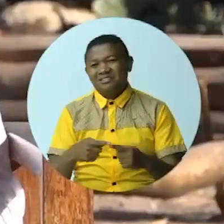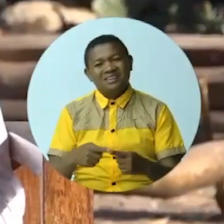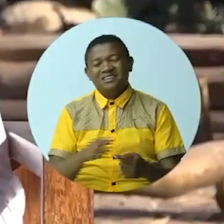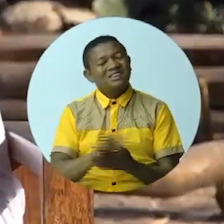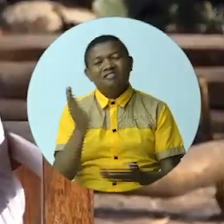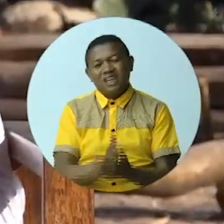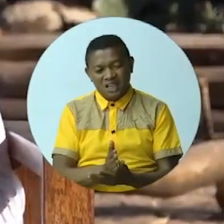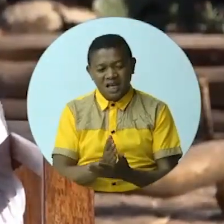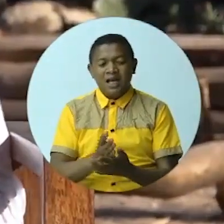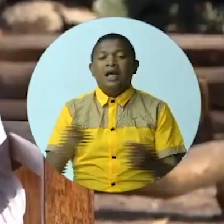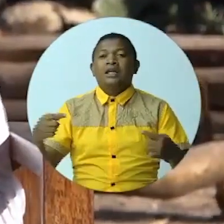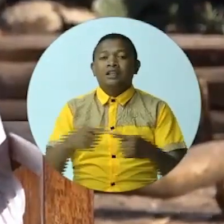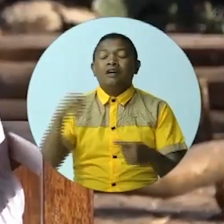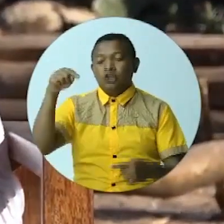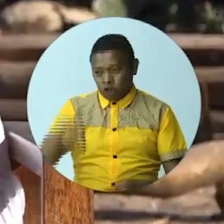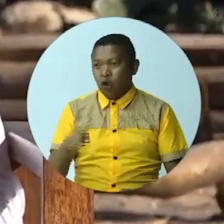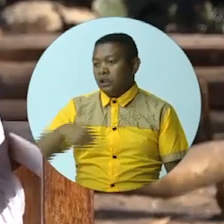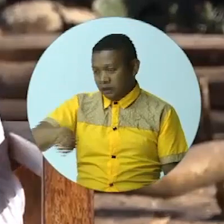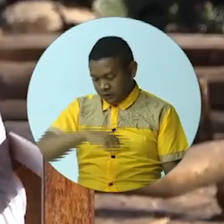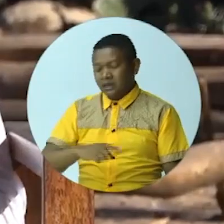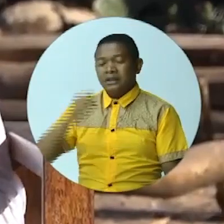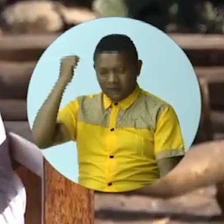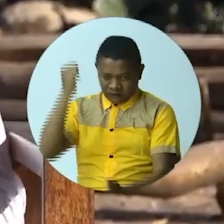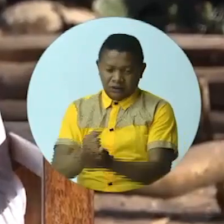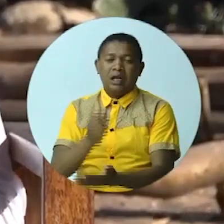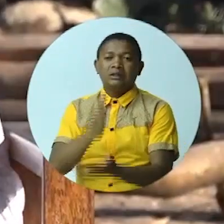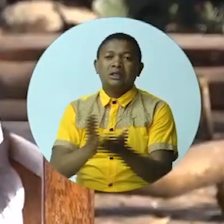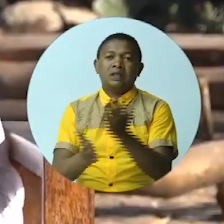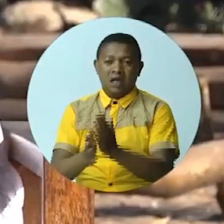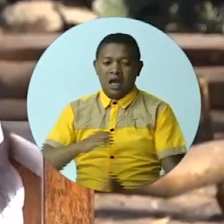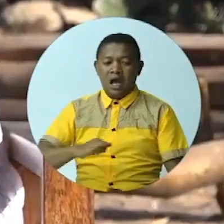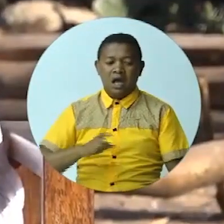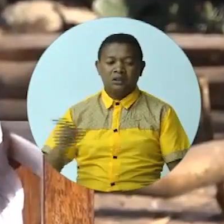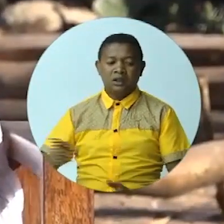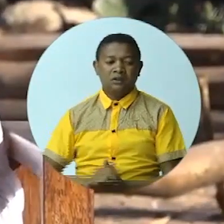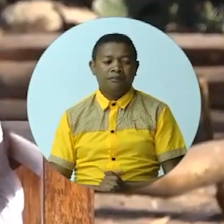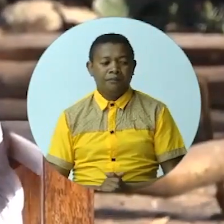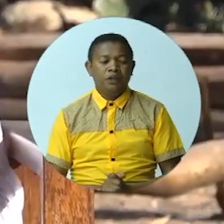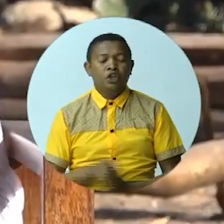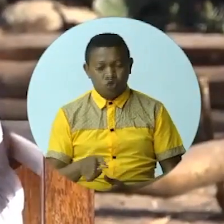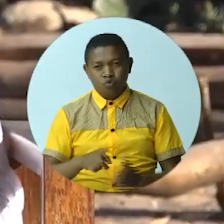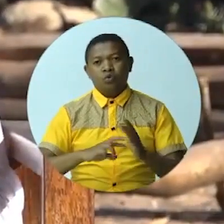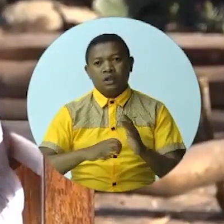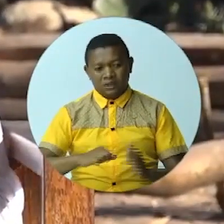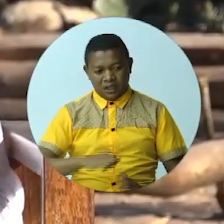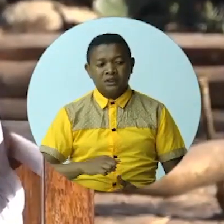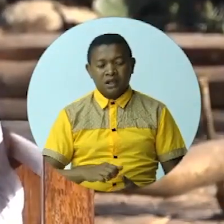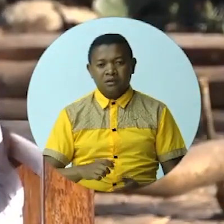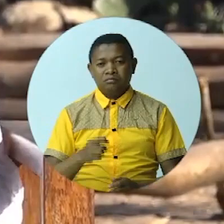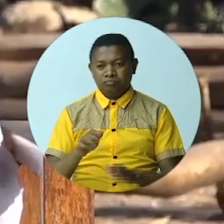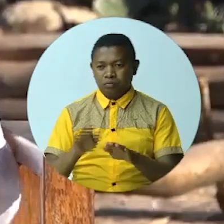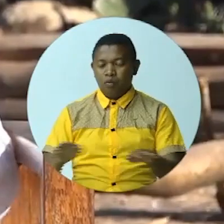aman-dreny maina ny molotra tsy ampirano tsy afaka amin'ny velona dia zay no tetikasa